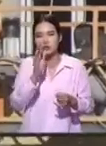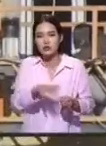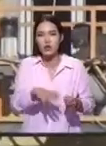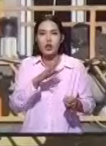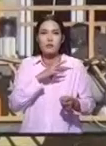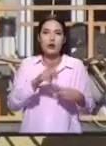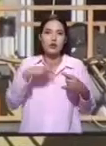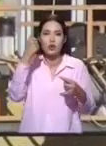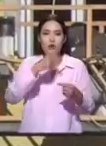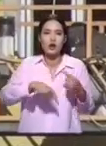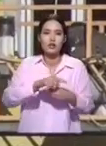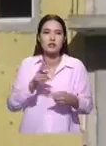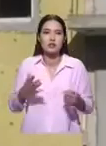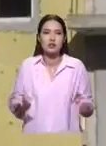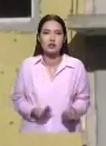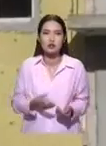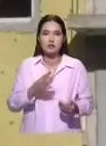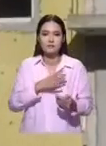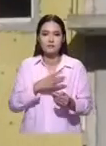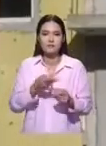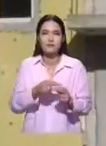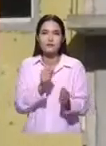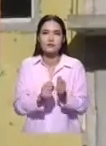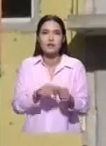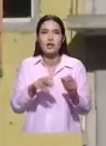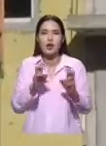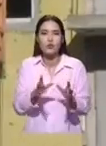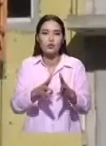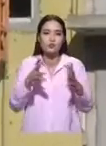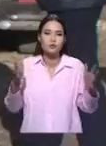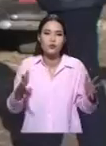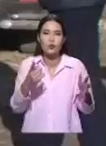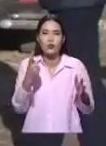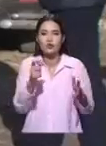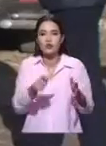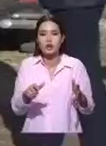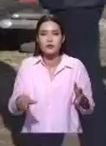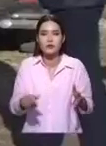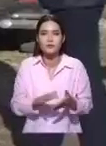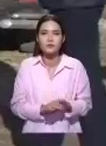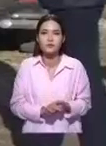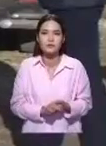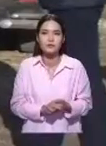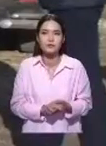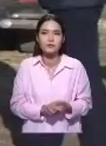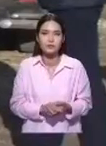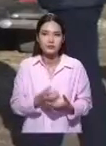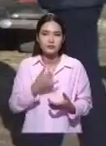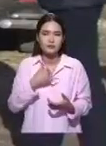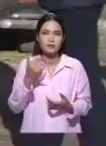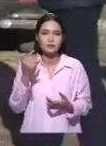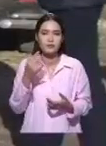продали единственное жилье и влезли в долги. С проблемой столкнулись больше 100 человек. Мы с супругом тут брали квартиру в